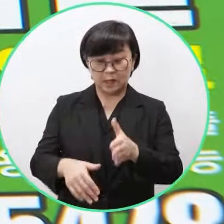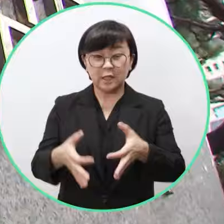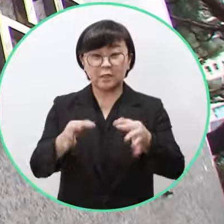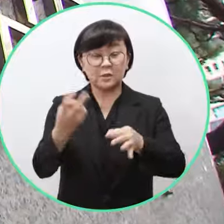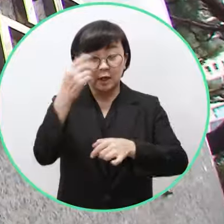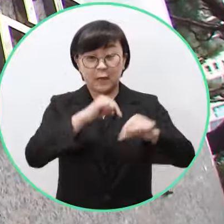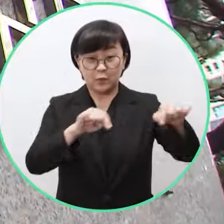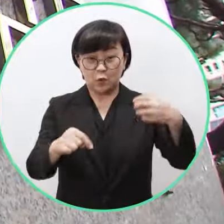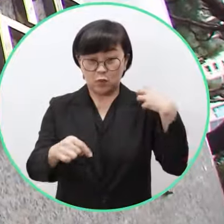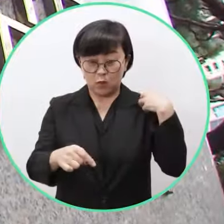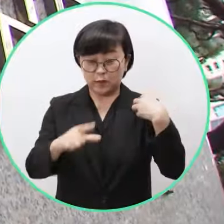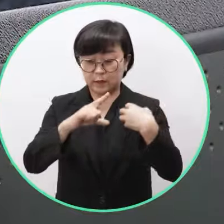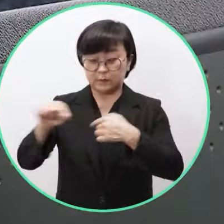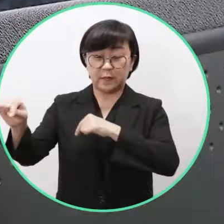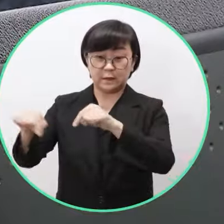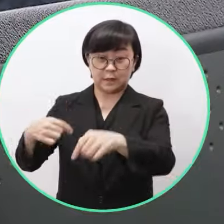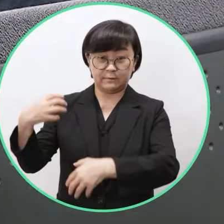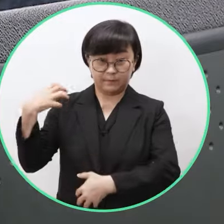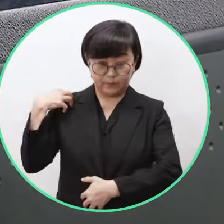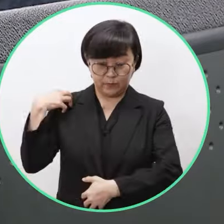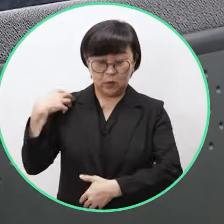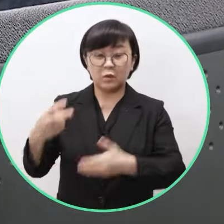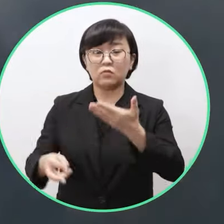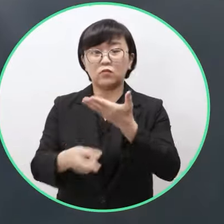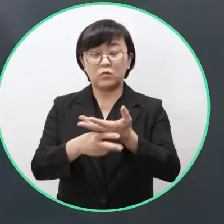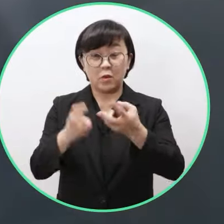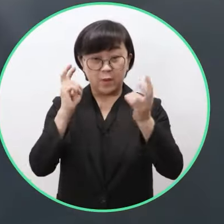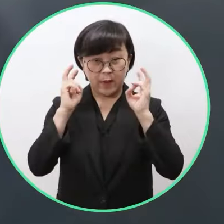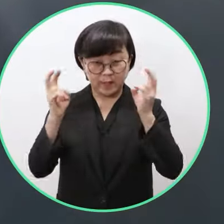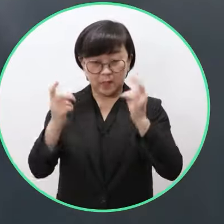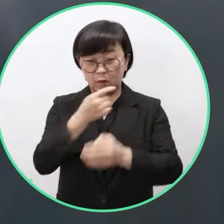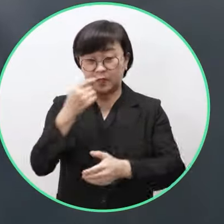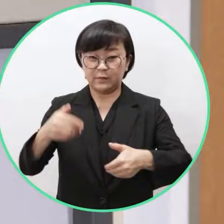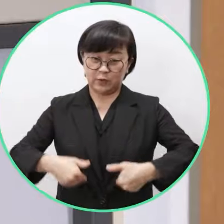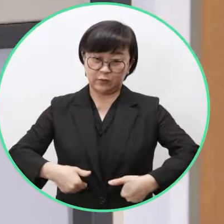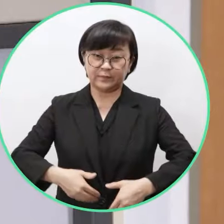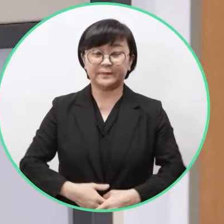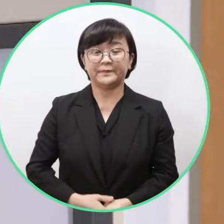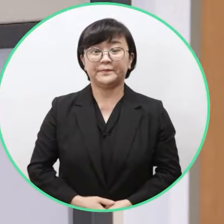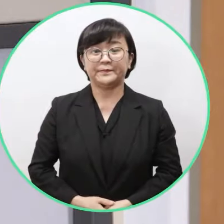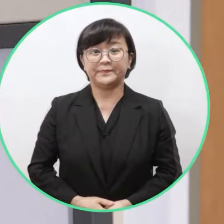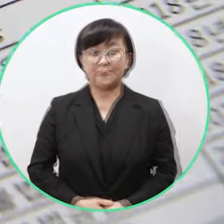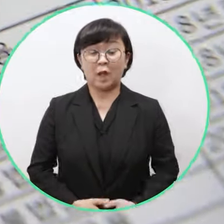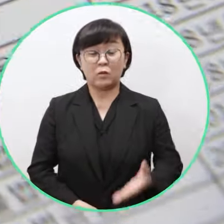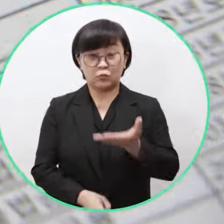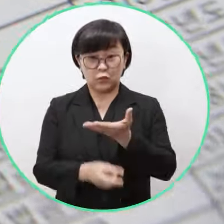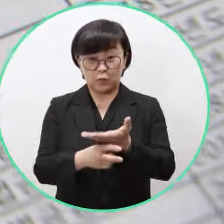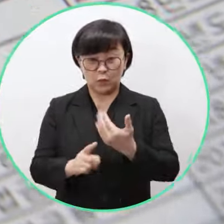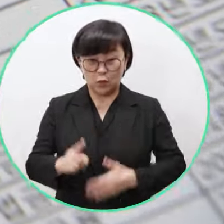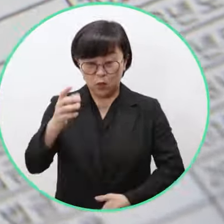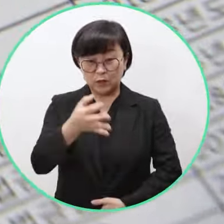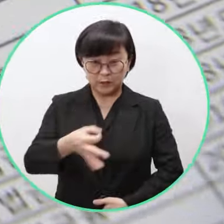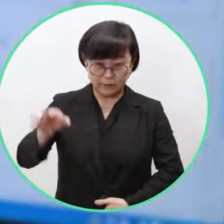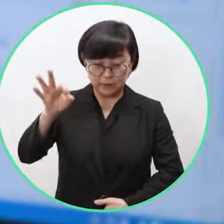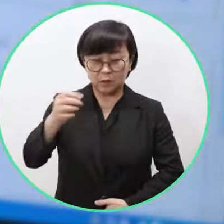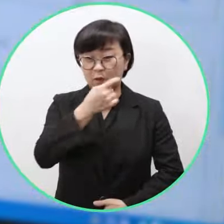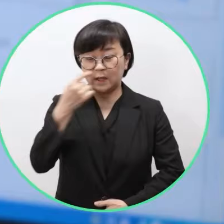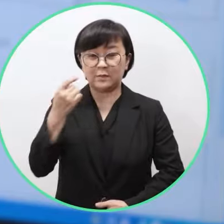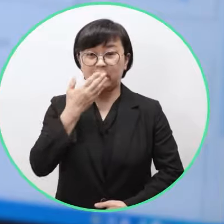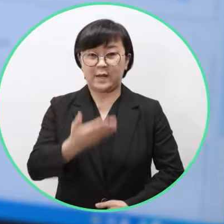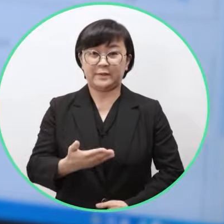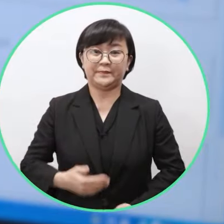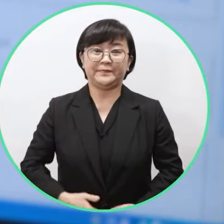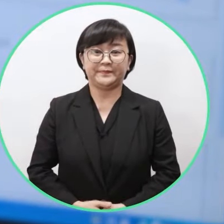대출을 받을 시 금융감독원 및 지자체 대부업 담당자에게 등록된 대부업체인지 확인하세요. 불법 고금리 여부